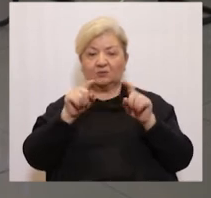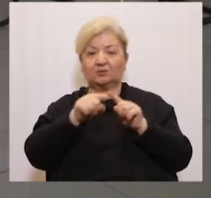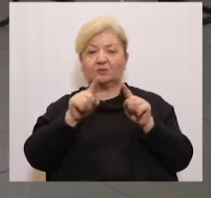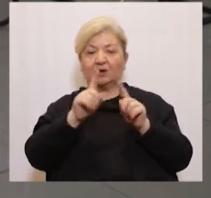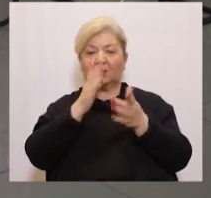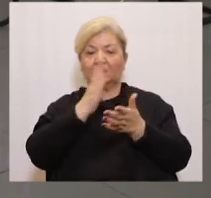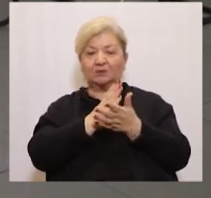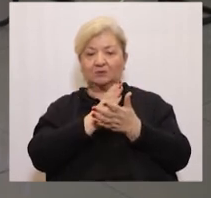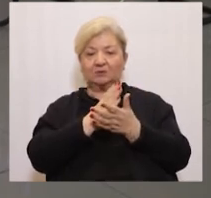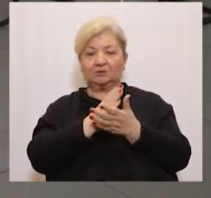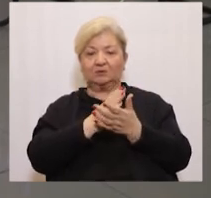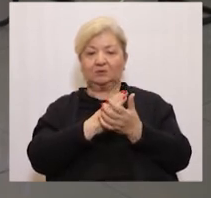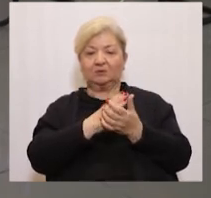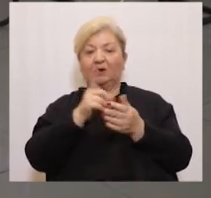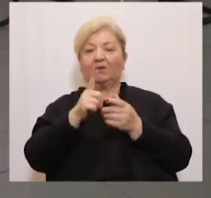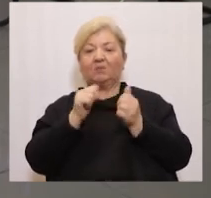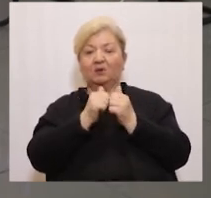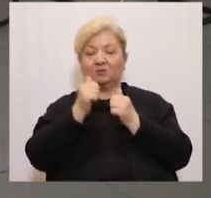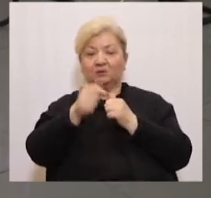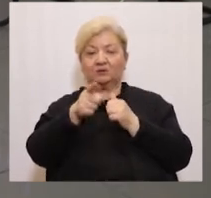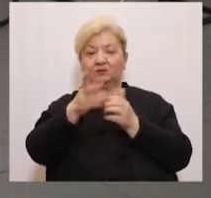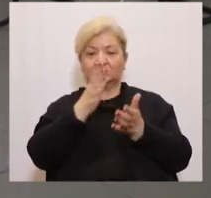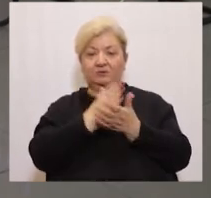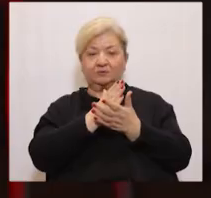აირში. ესე იგი, პირველ რიგში,